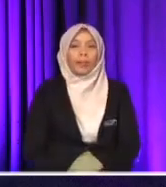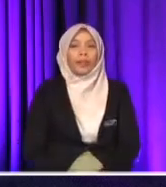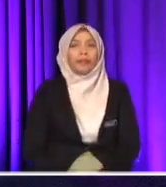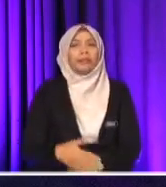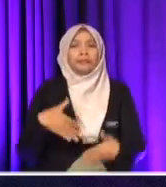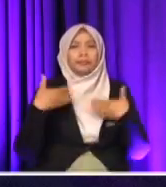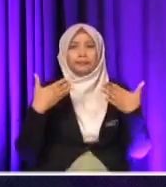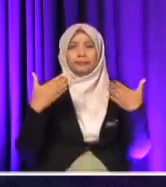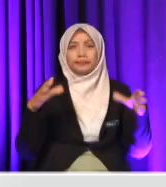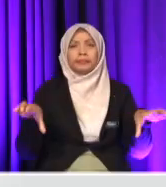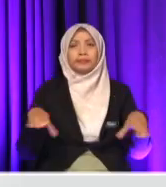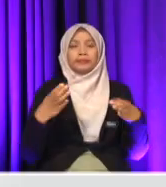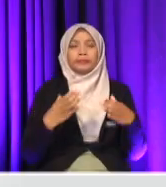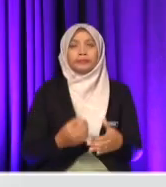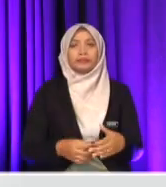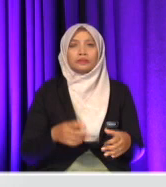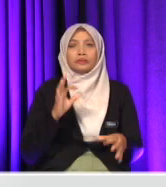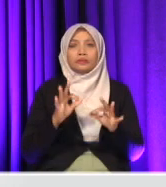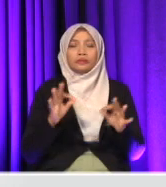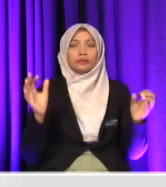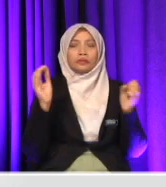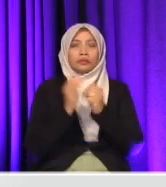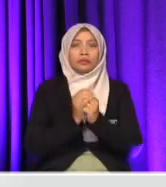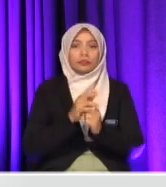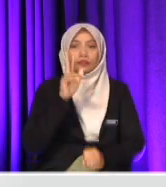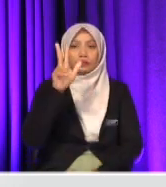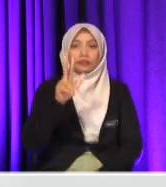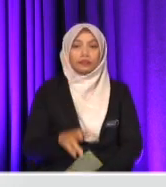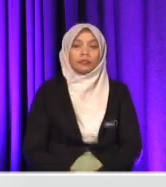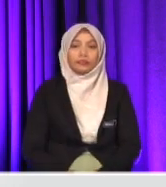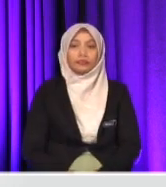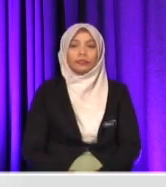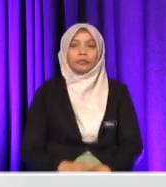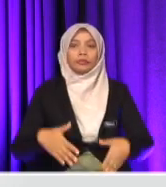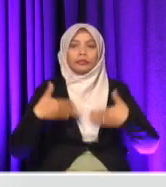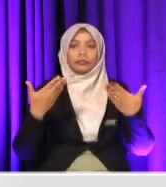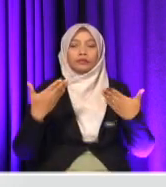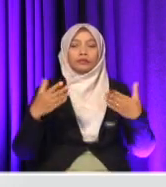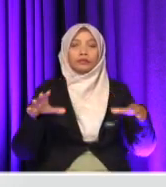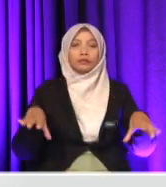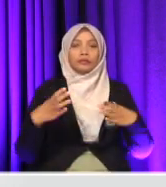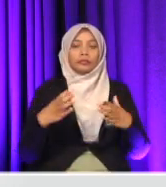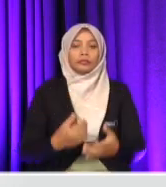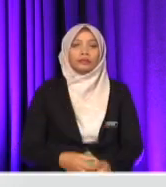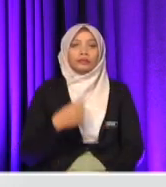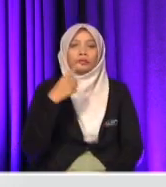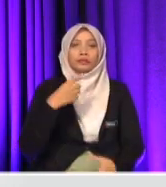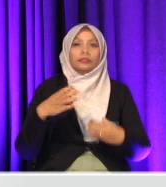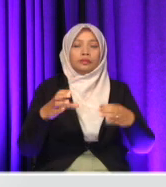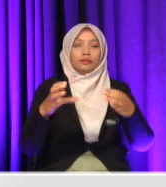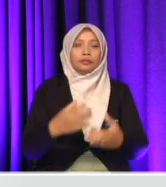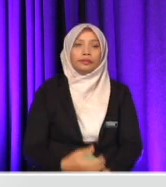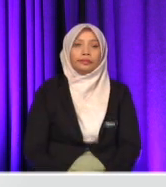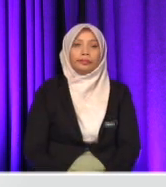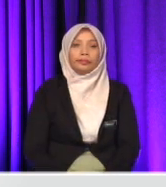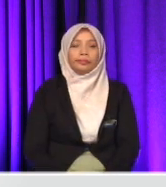kita nak buat? Kalau ada gabungan tiga tu, macam mana kita nak buat? Bagaimana kita nak buat? Bagaimana kita nak buat? Siapa nak cuba? Bagaimana nak